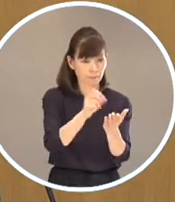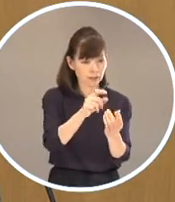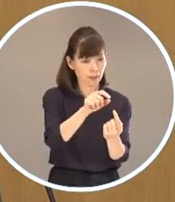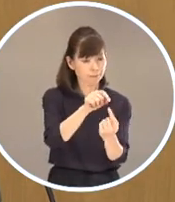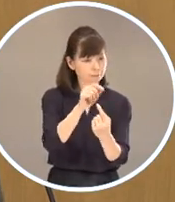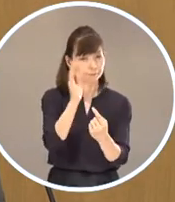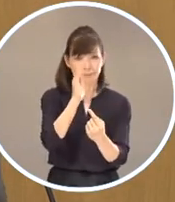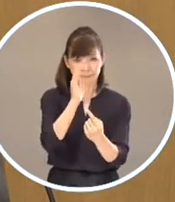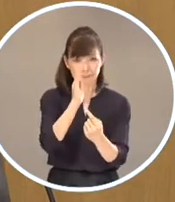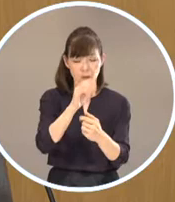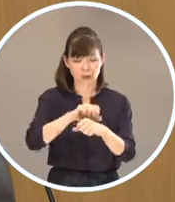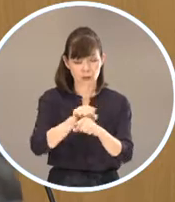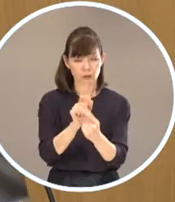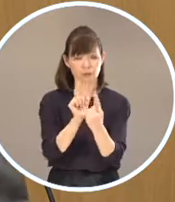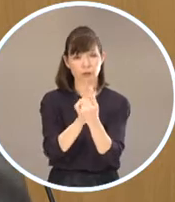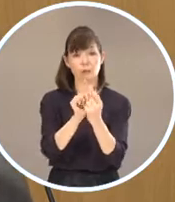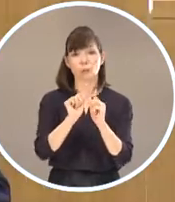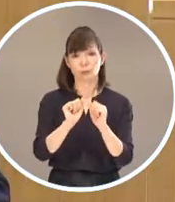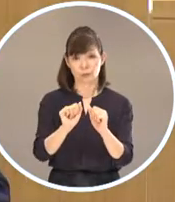に取り組んでまいります。